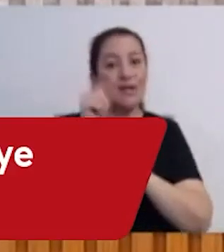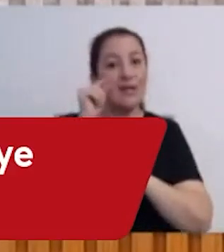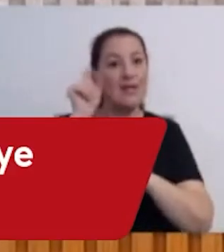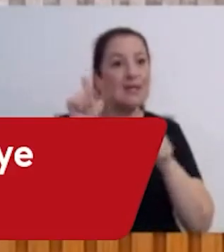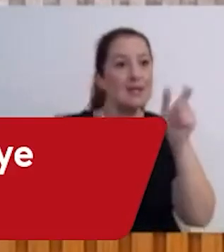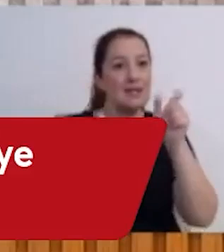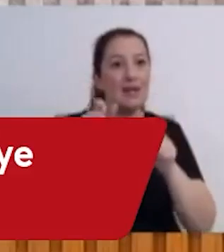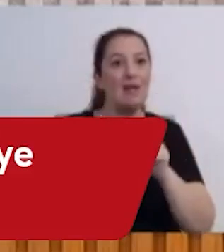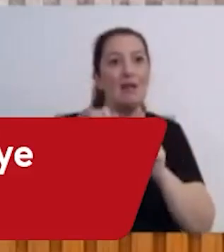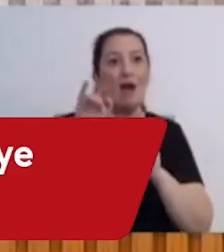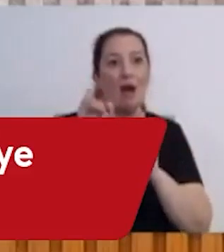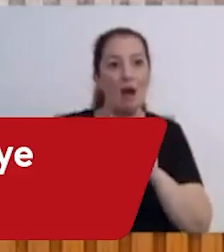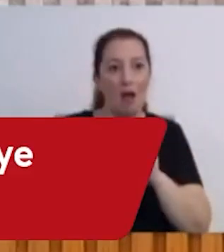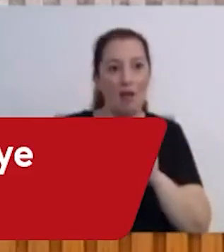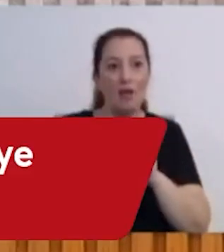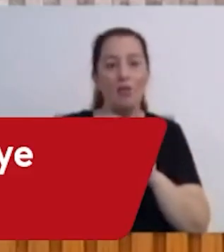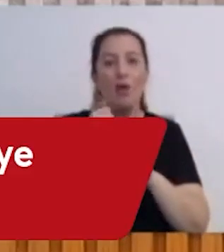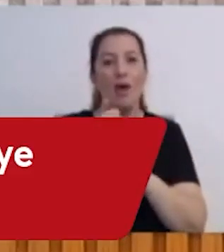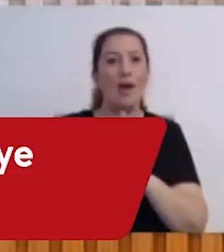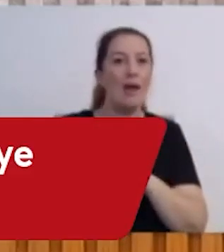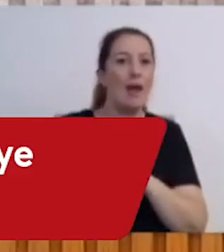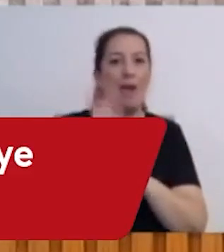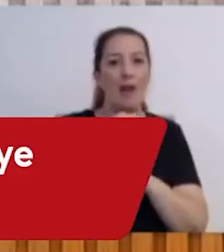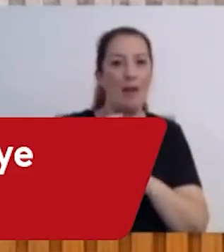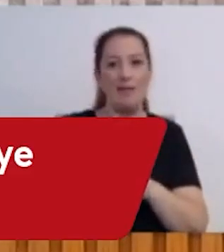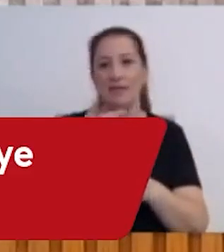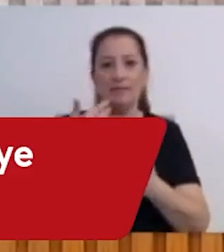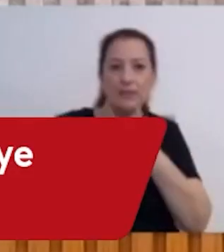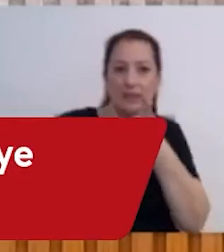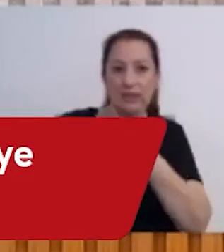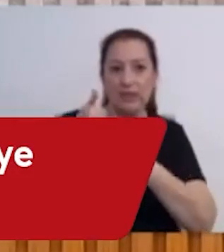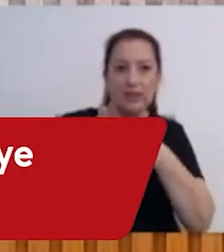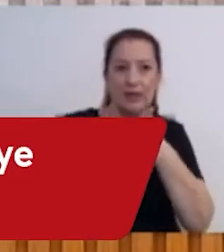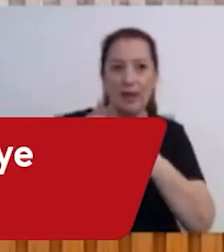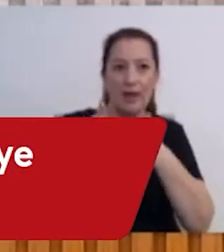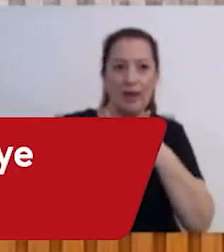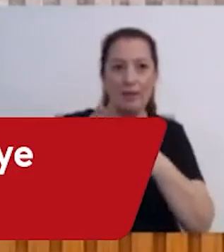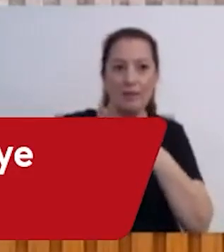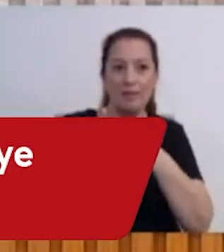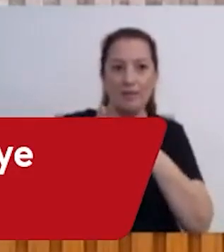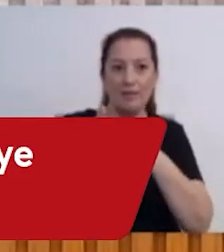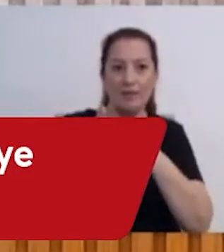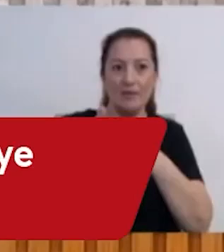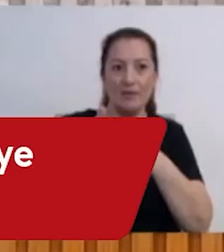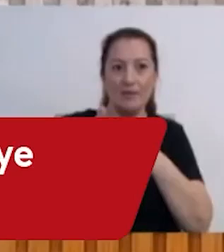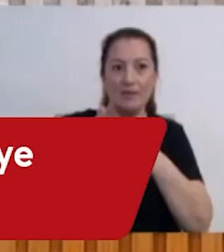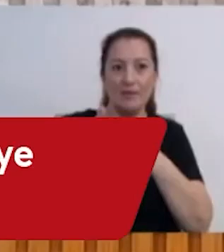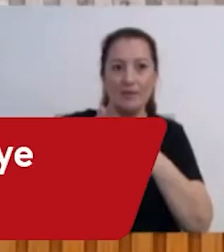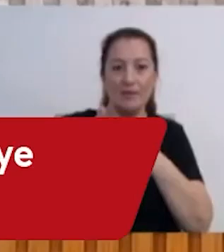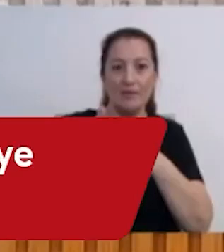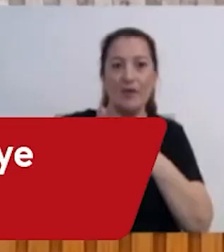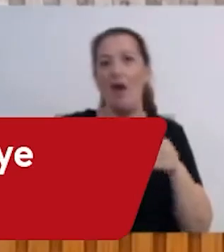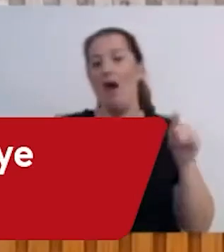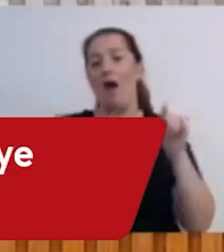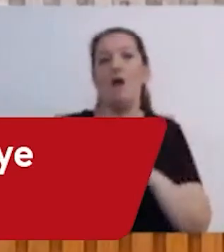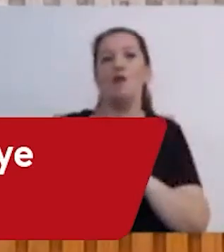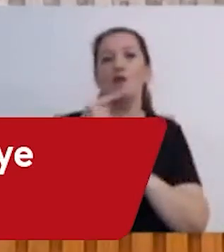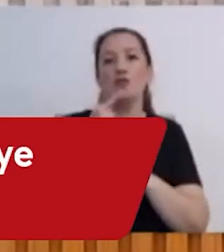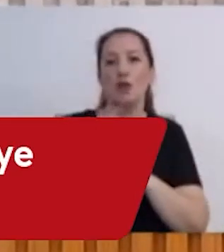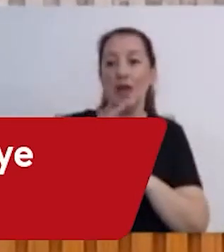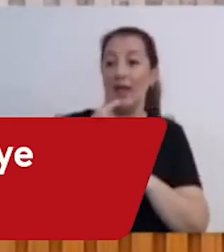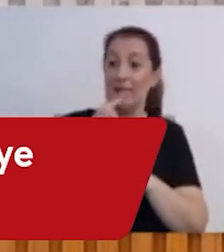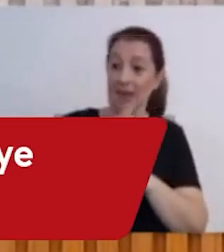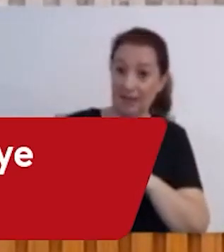hakları. Bu genelde bizim rakibimiz hep aynı şeyleri söylüyor. Dedikleriyle yaptıkları